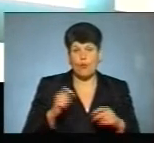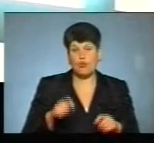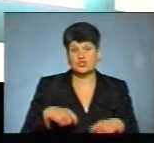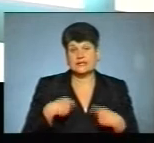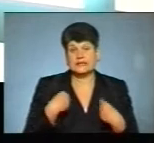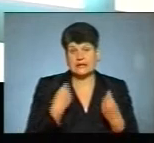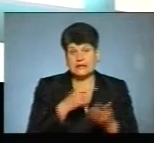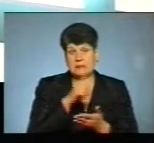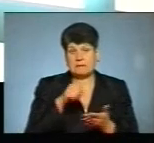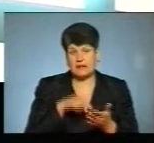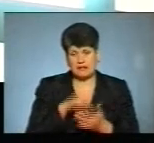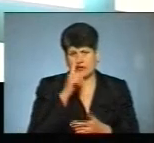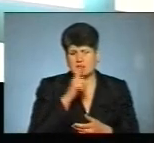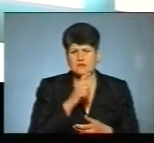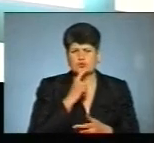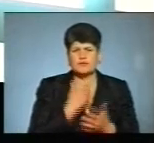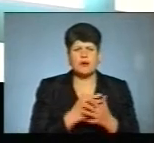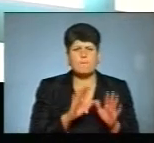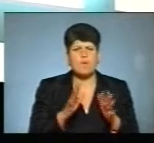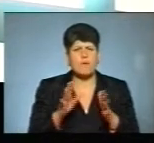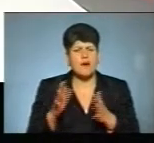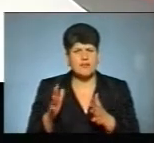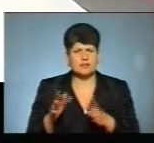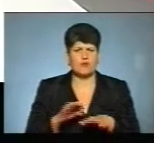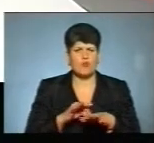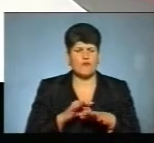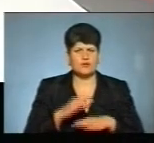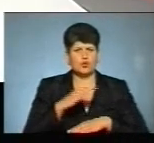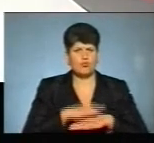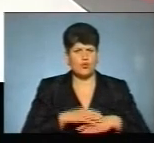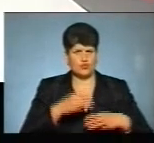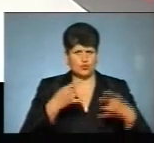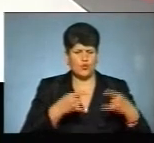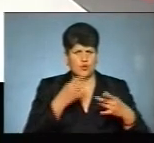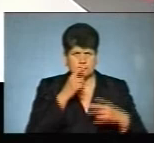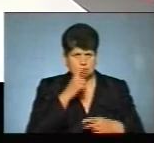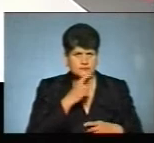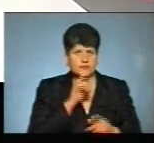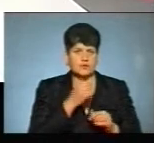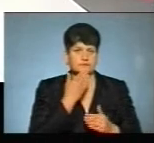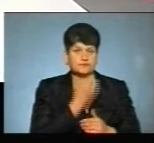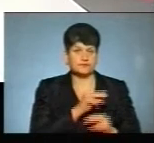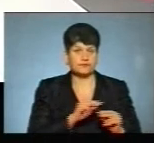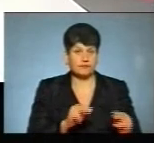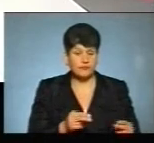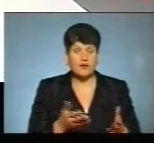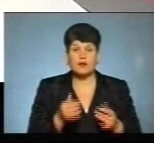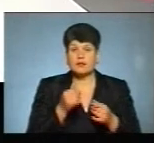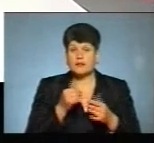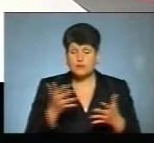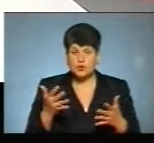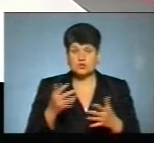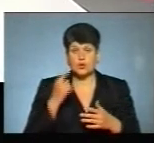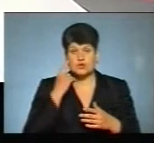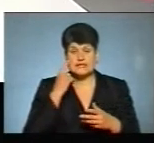не зрозумів саме які моменти в проведеному уроці. Адже не може оцінити там